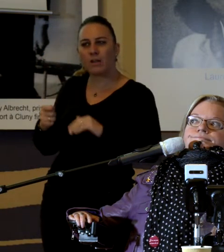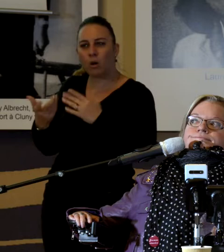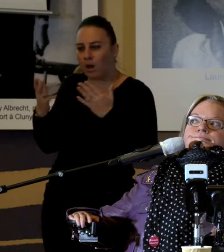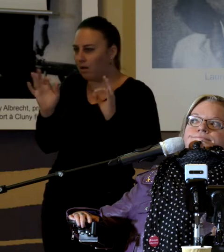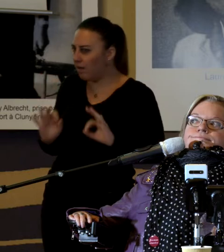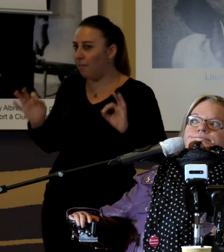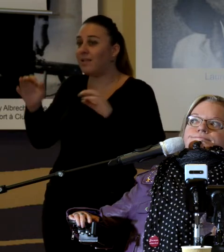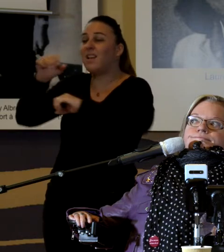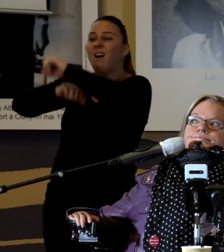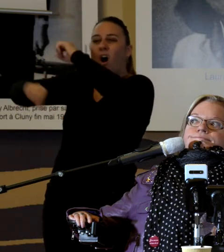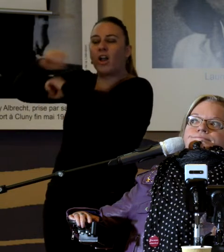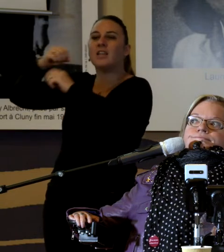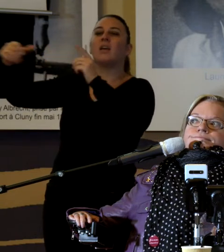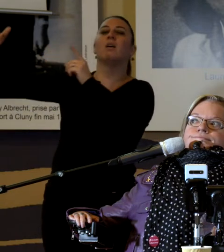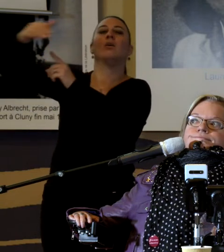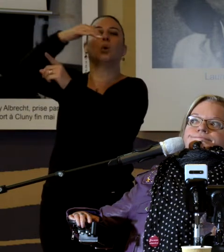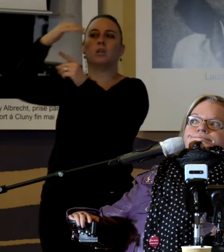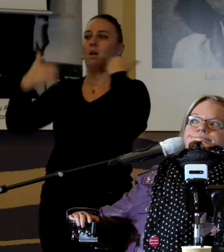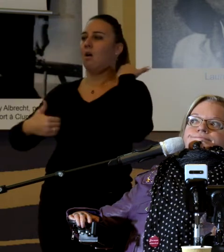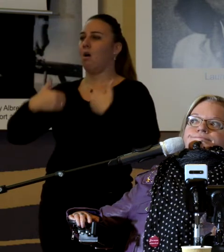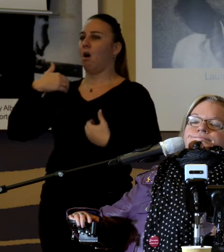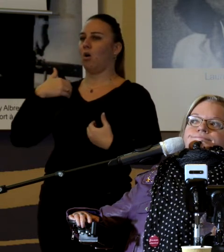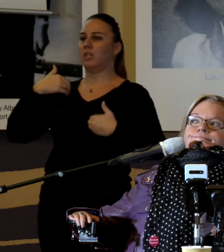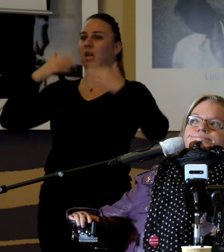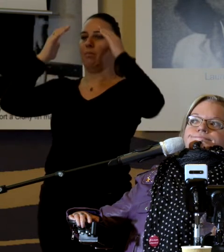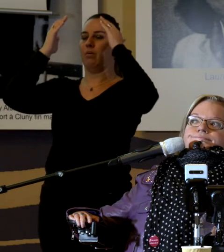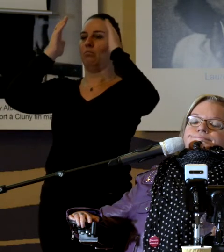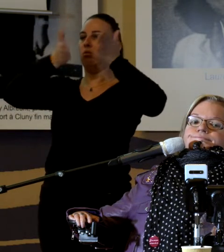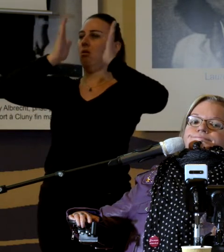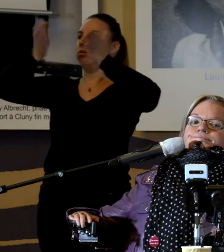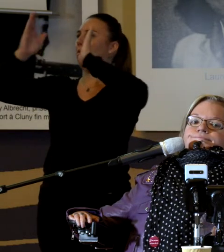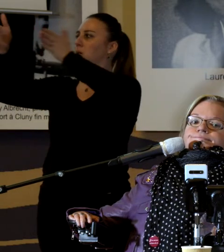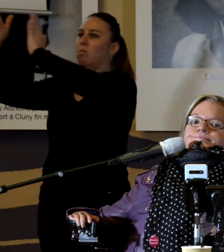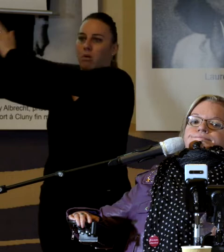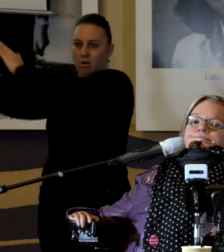organisées par un champ du handicap qui est structuré, vous voyez,